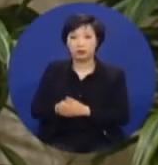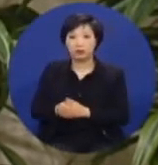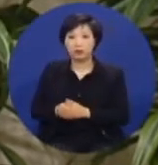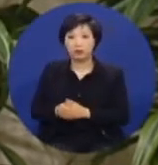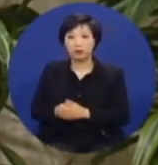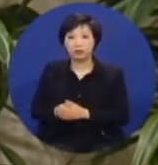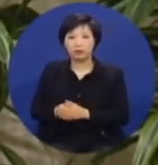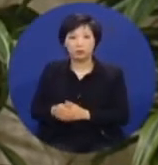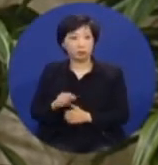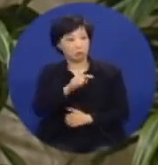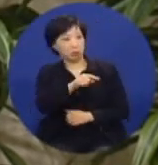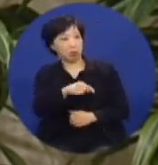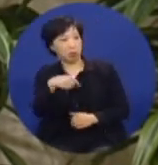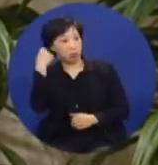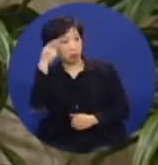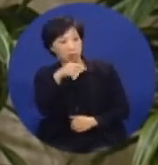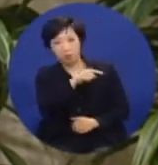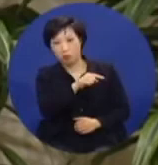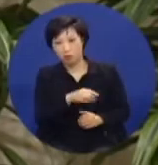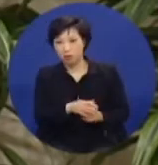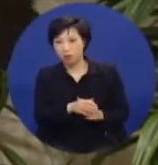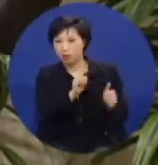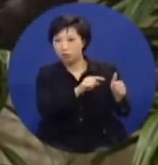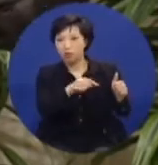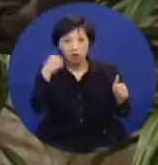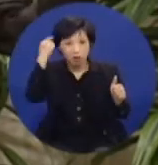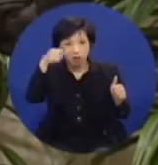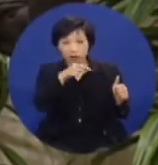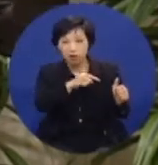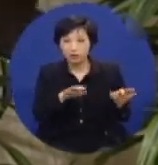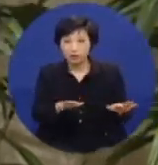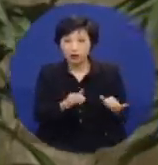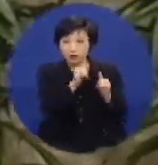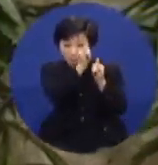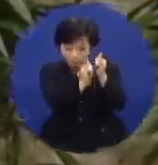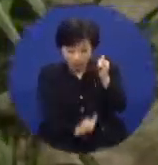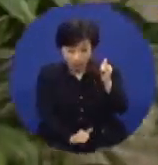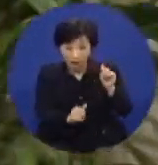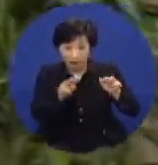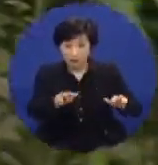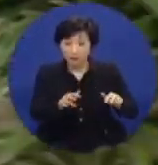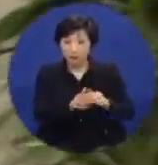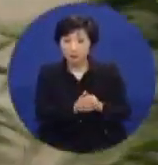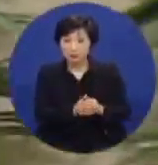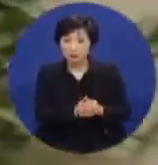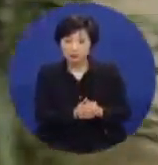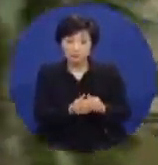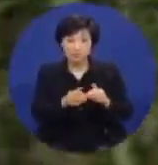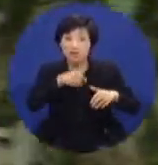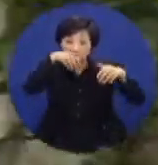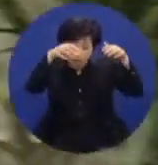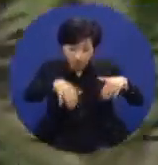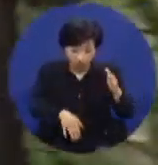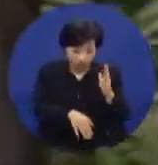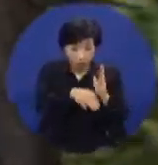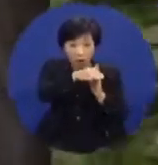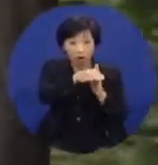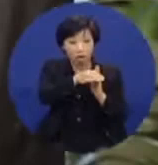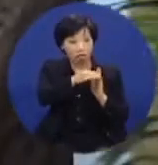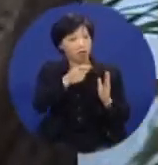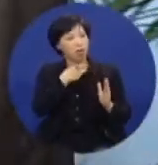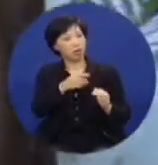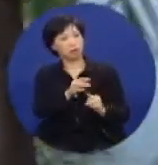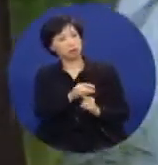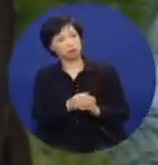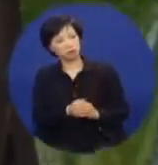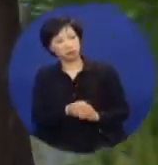첫 10 군이 정신 등 제 역사 의 지금 그런 홍 소가 난 적이 없고